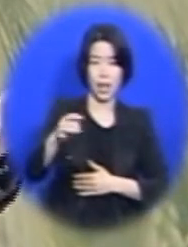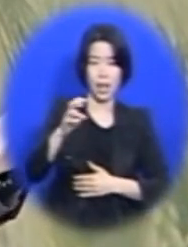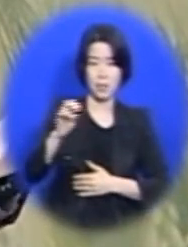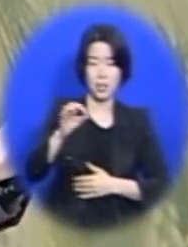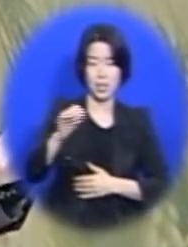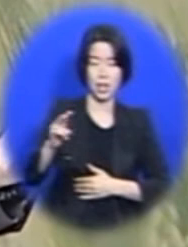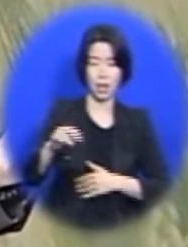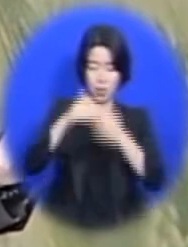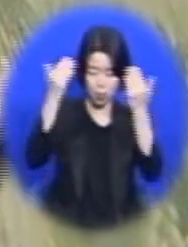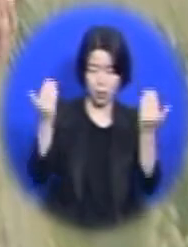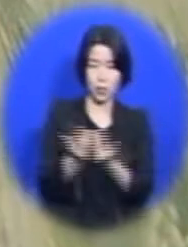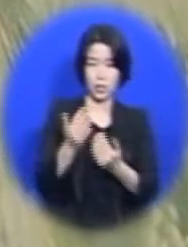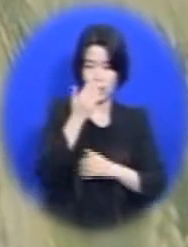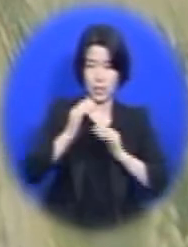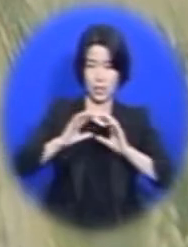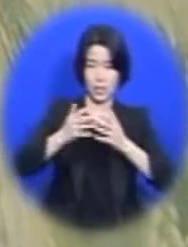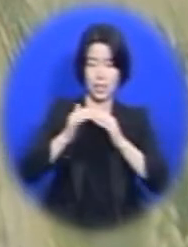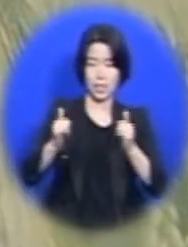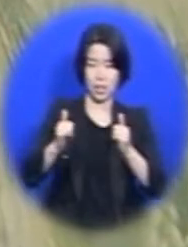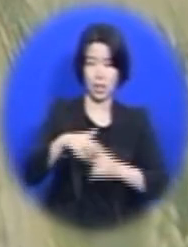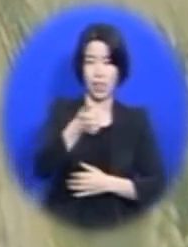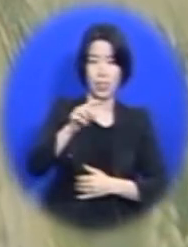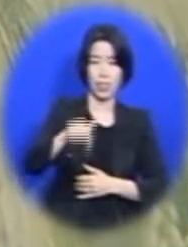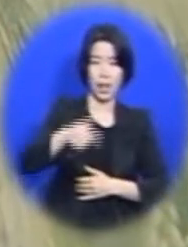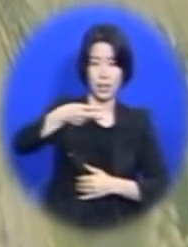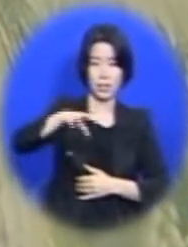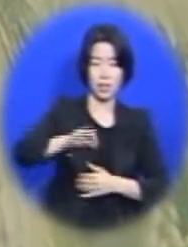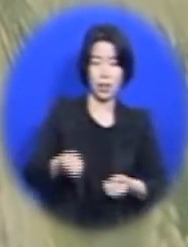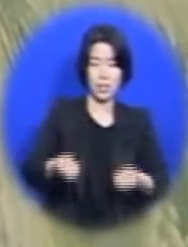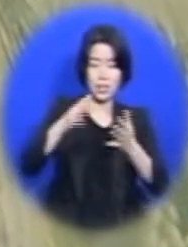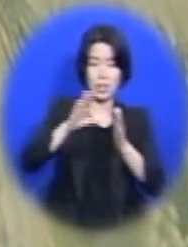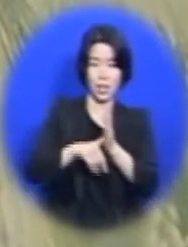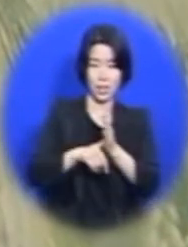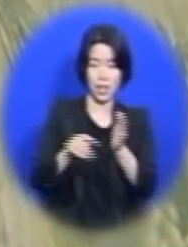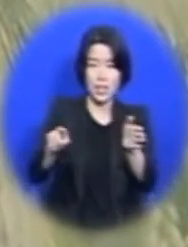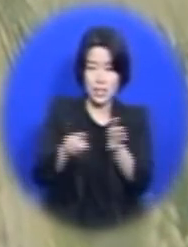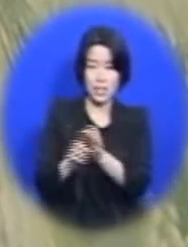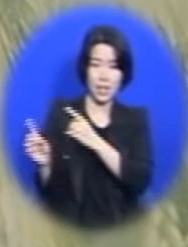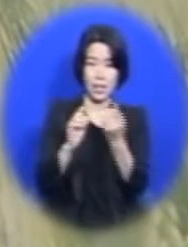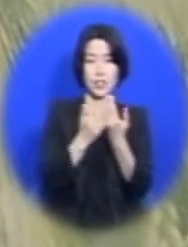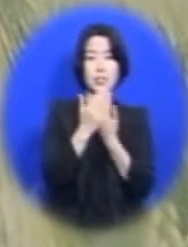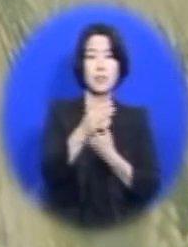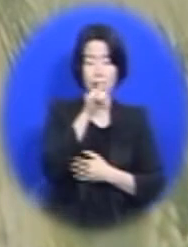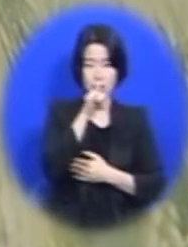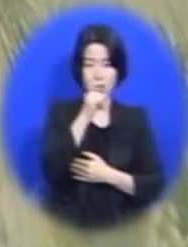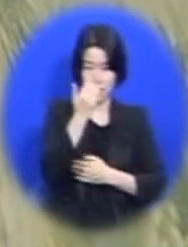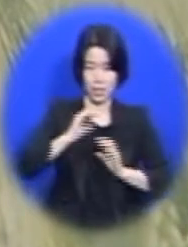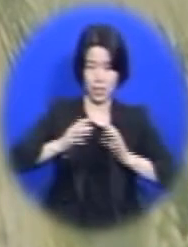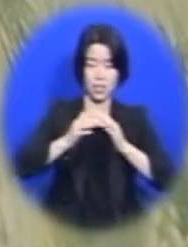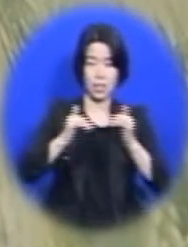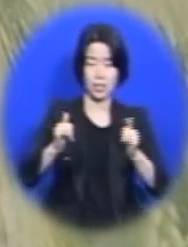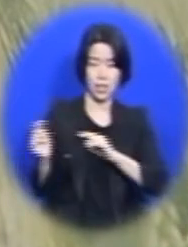온 이스라엘 백성들과 함께 낙성식을 할 때 신앙 집회를 합니다. 이스라엘 백성들의